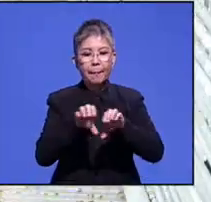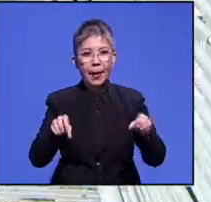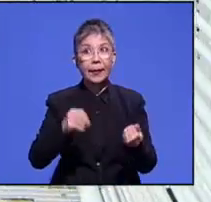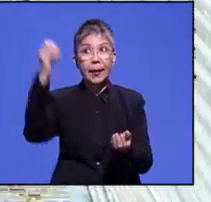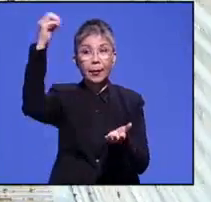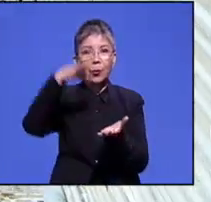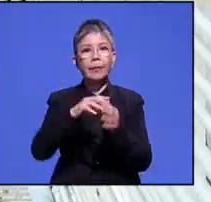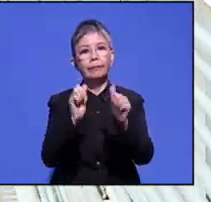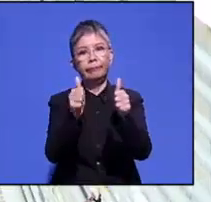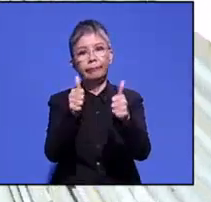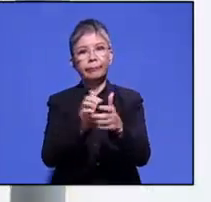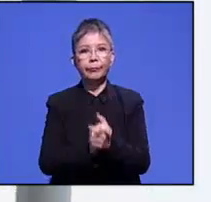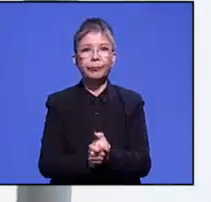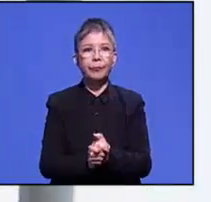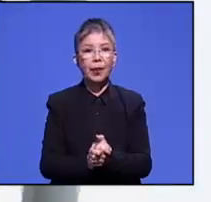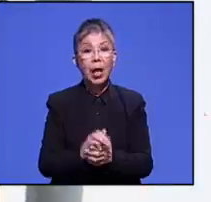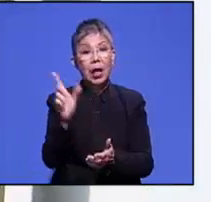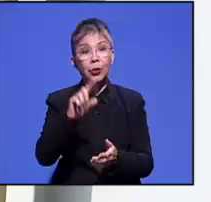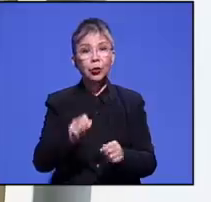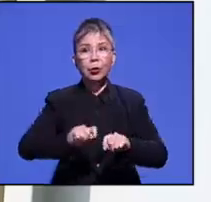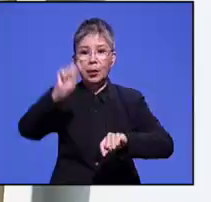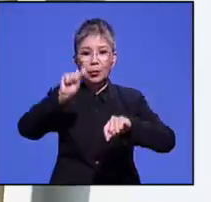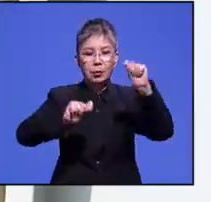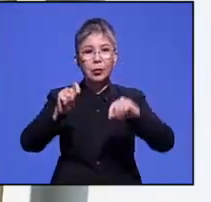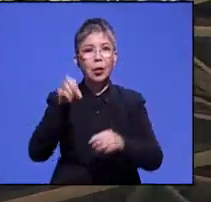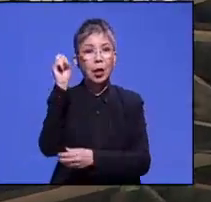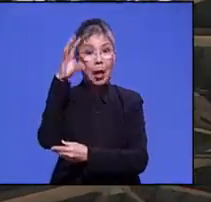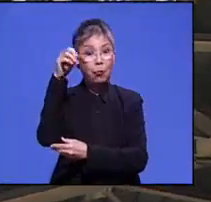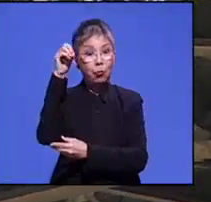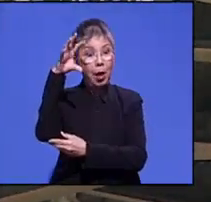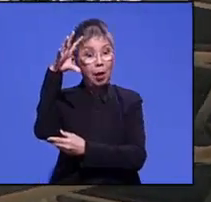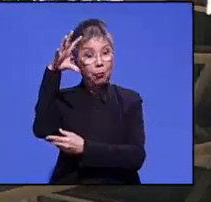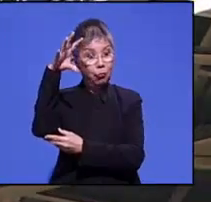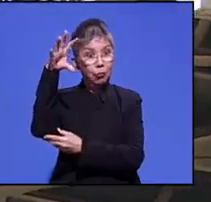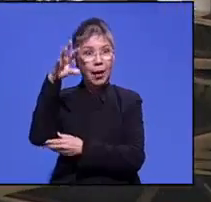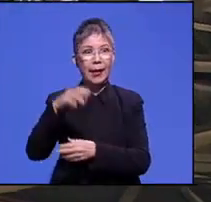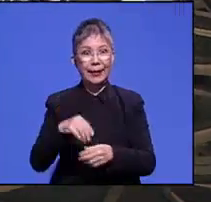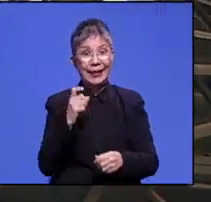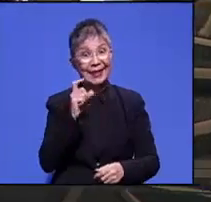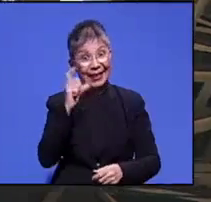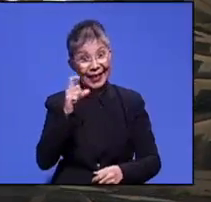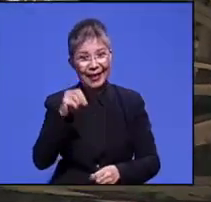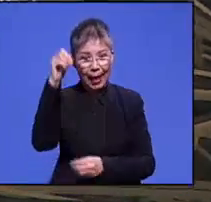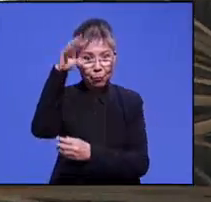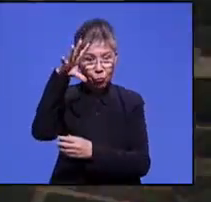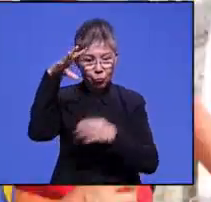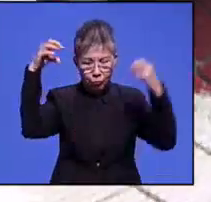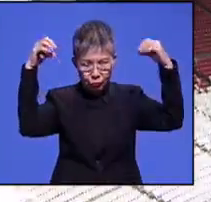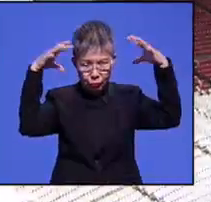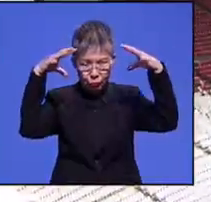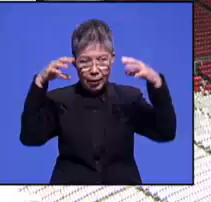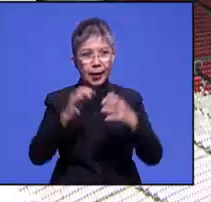listrik dari panel surya ini digunakan untuk menyalakan lampu pendukung Nah sekarang kita cek lampu-lampu itu